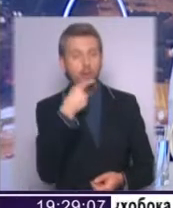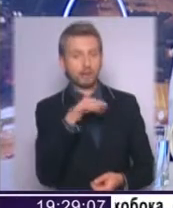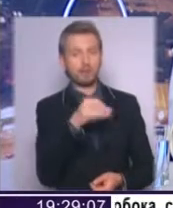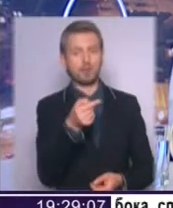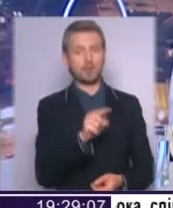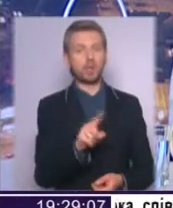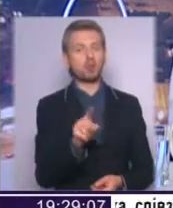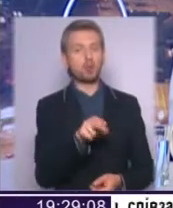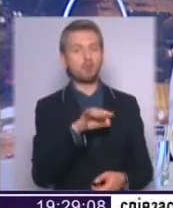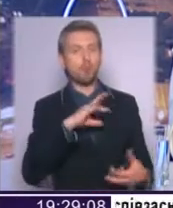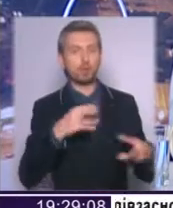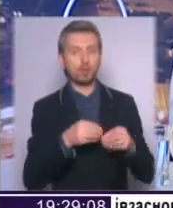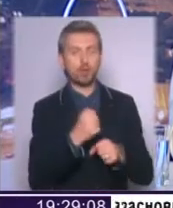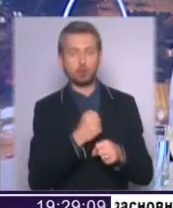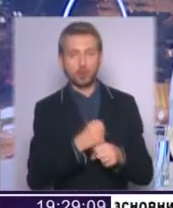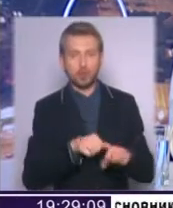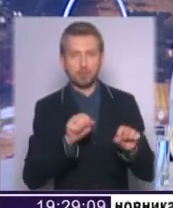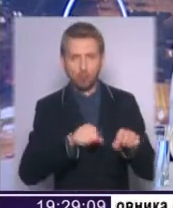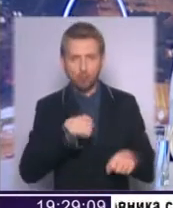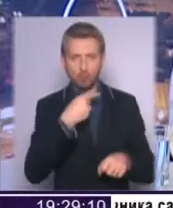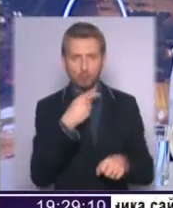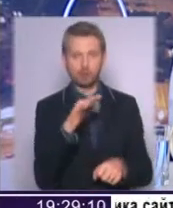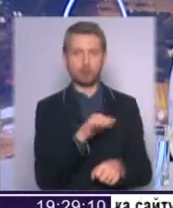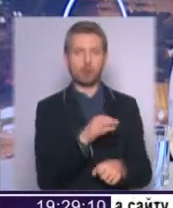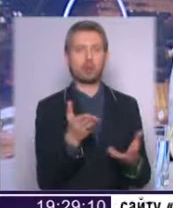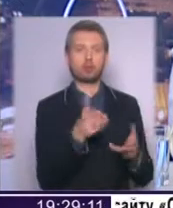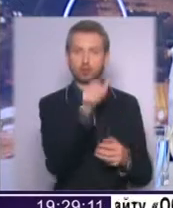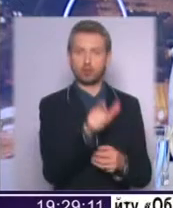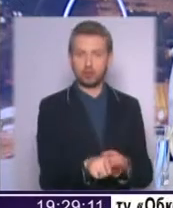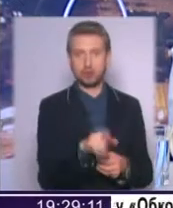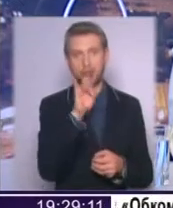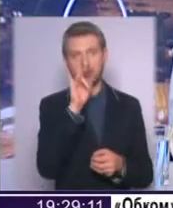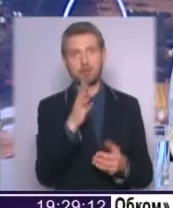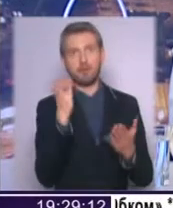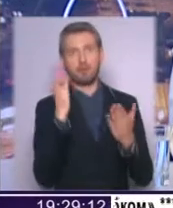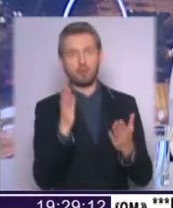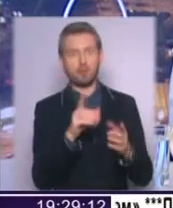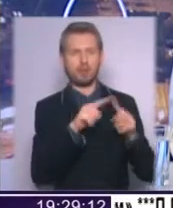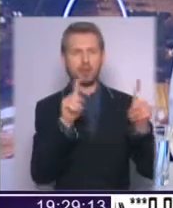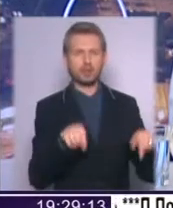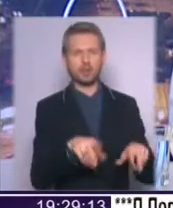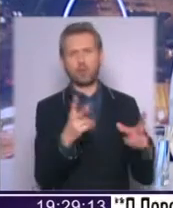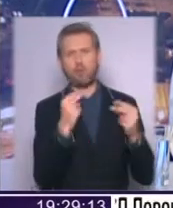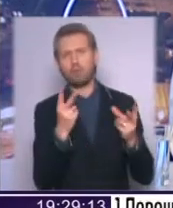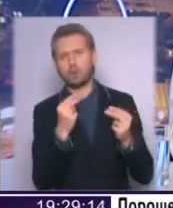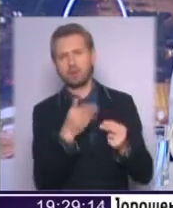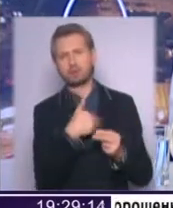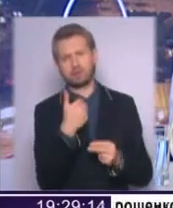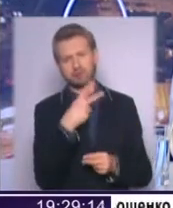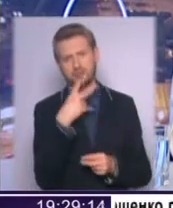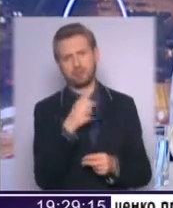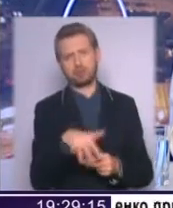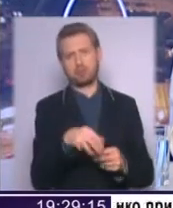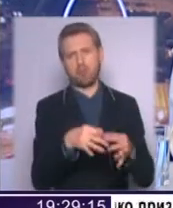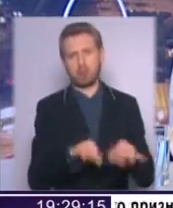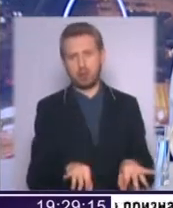по результатам роботи можемо говорити про ту чи іншу людину. Слава Богу, картинок, обіцянок, цяцюнок ми вже набачили, в тому числі на Майдані. Ну, на превеликий